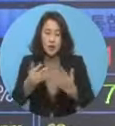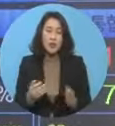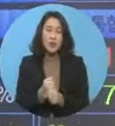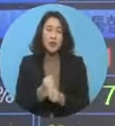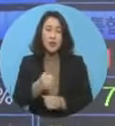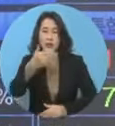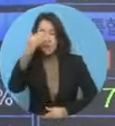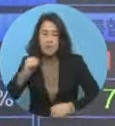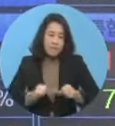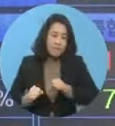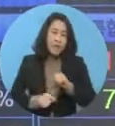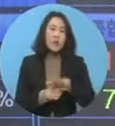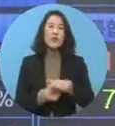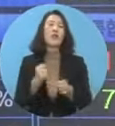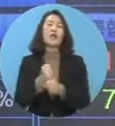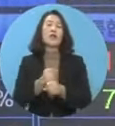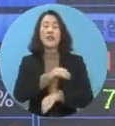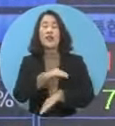활력 넘치는 농촌을 만들 계획입니다.